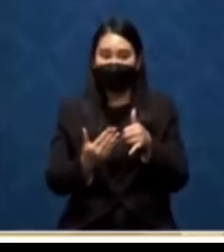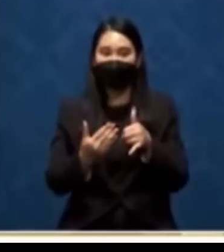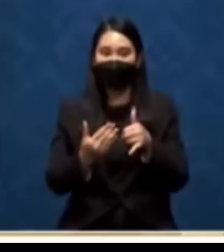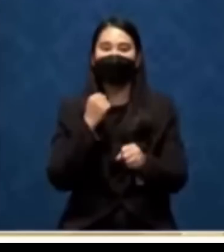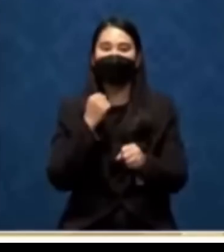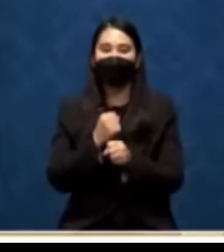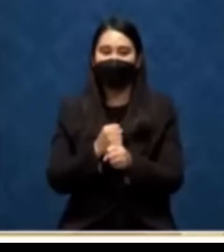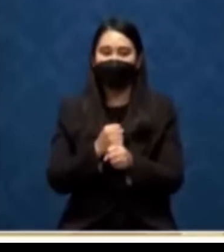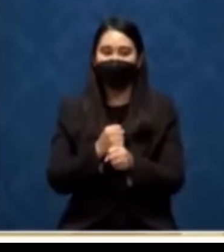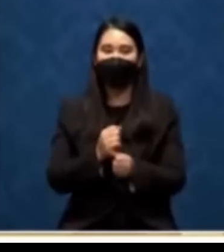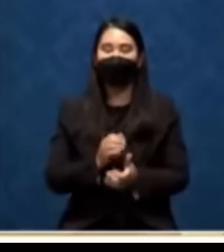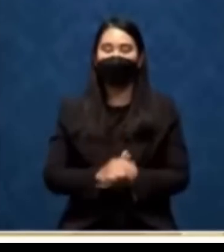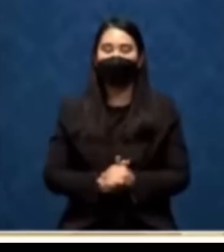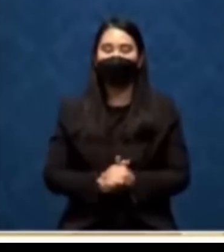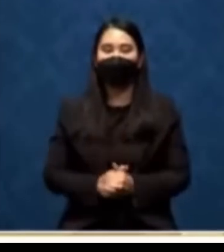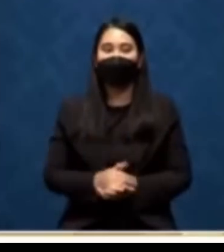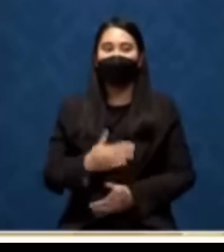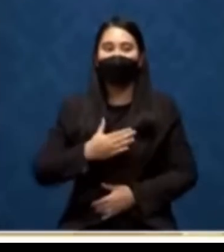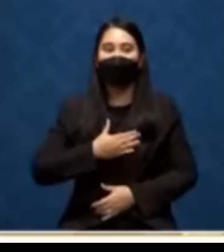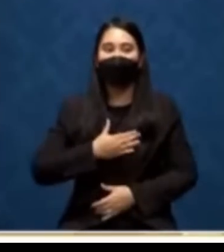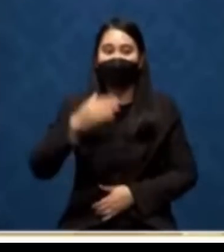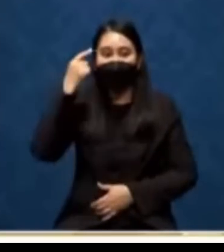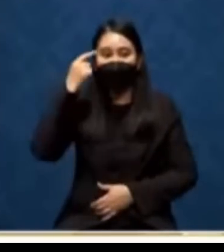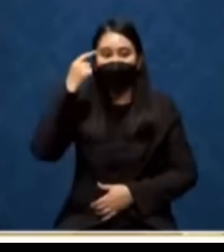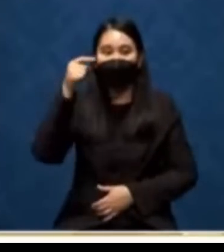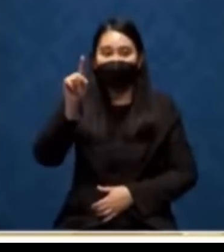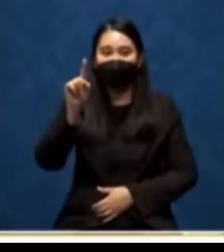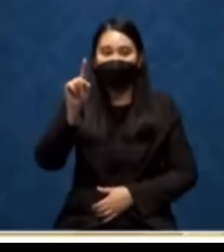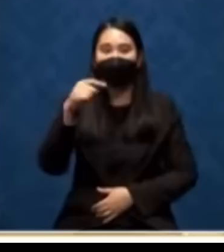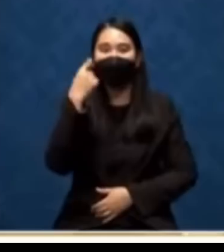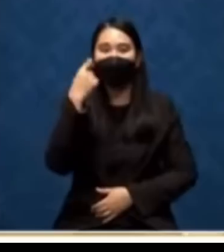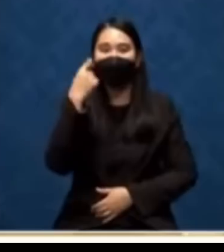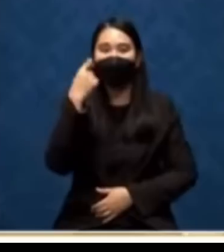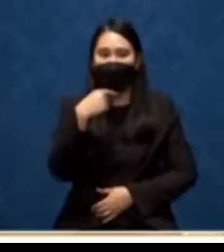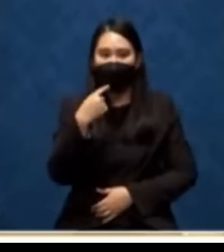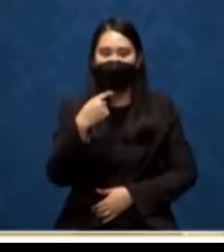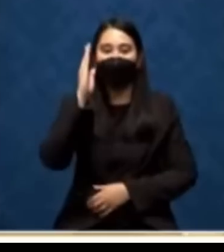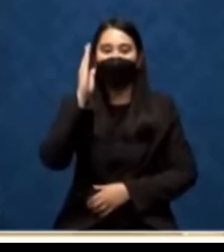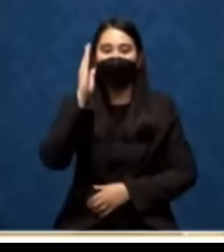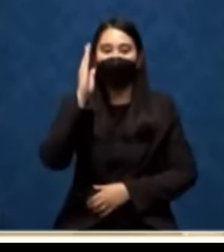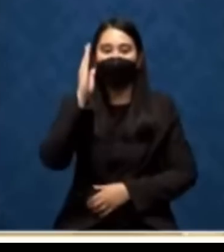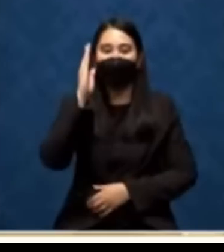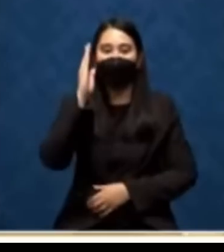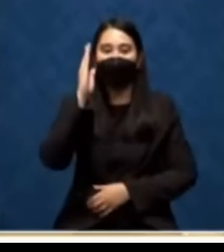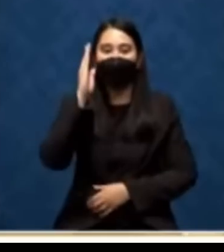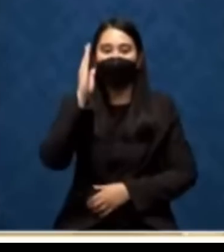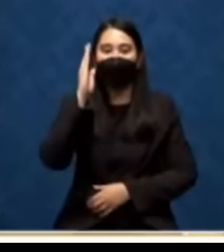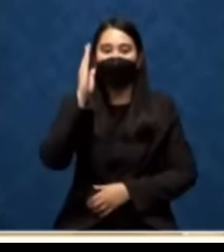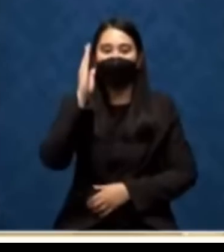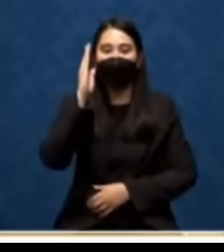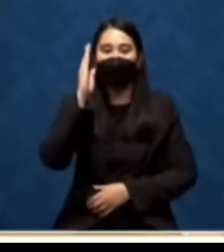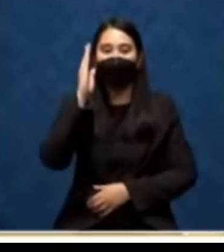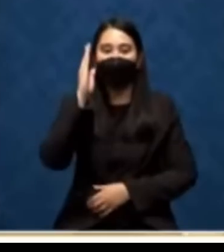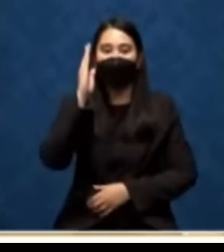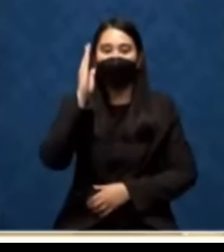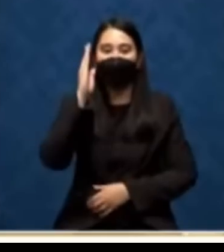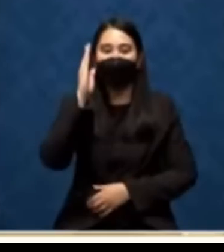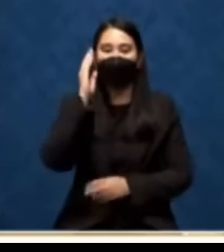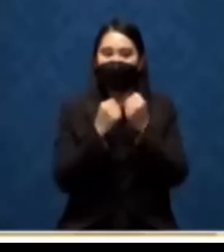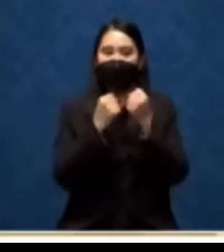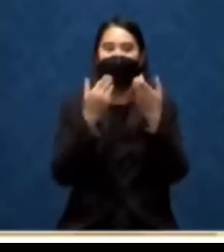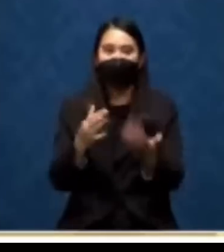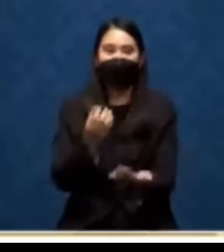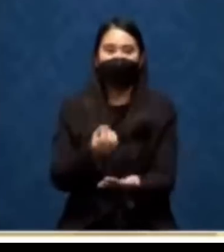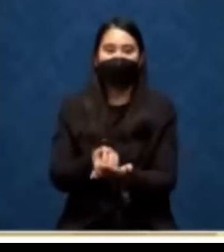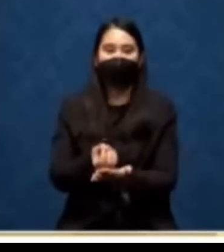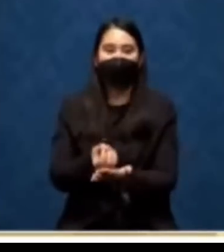ไปผมนึกถึงกรณีของประสิทธิ์เกียวก๊กครับคนที่สร้างภาพว่าสู้แล้วรวยรวยแล้ว